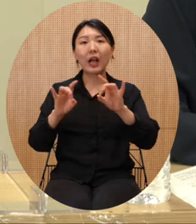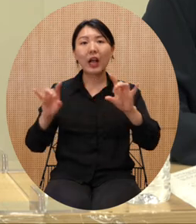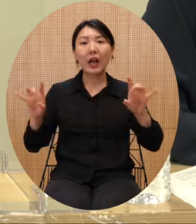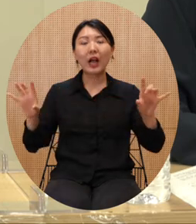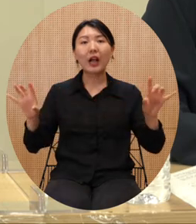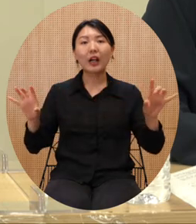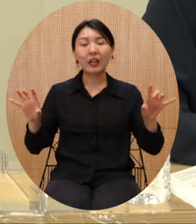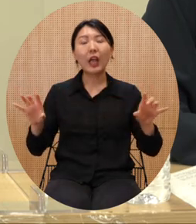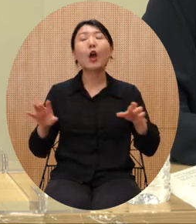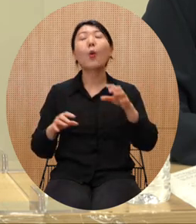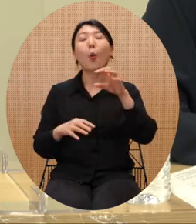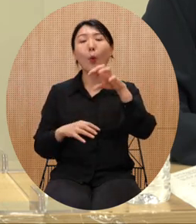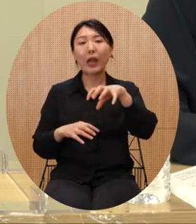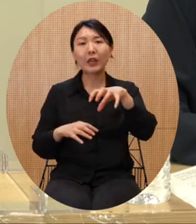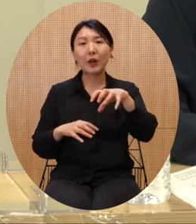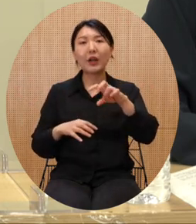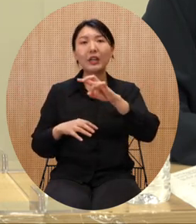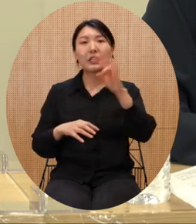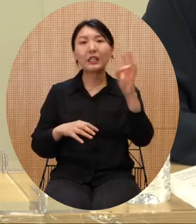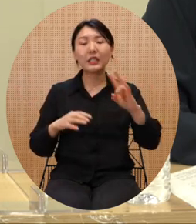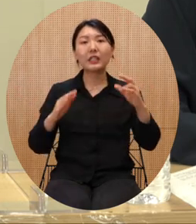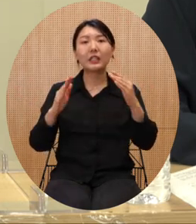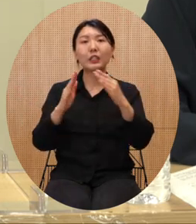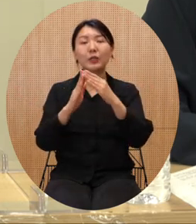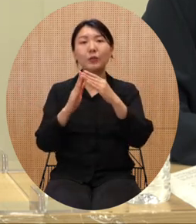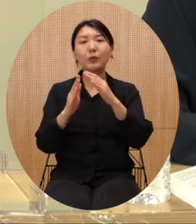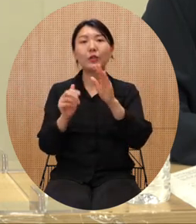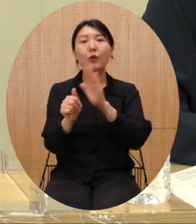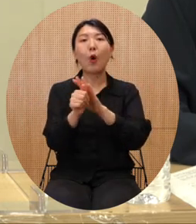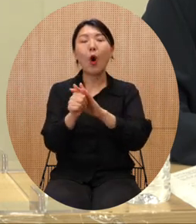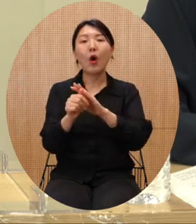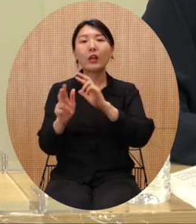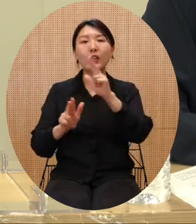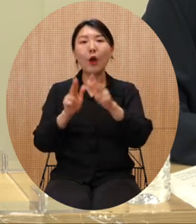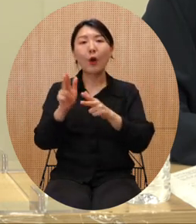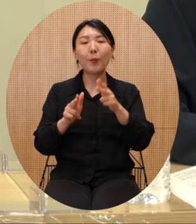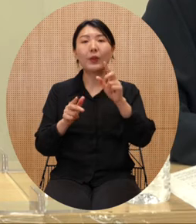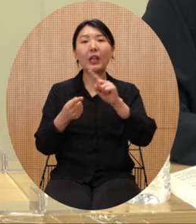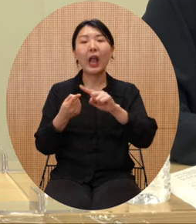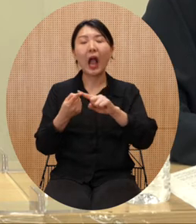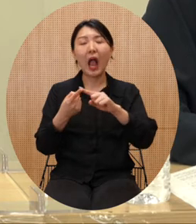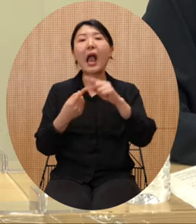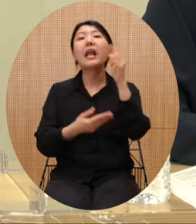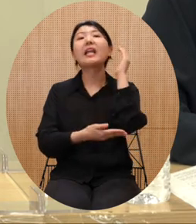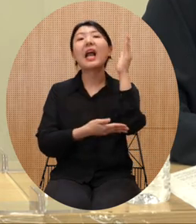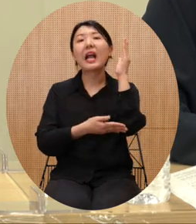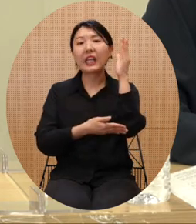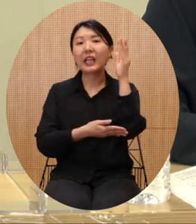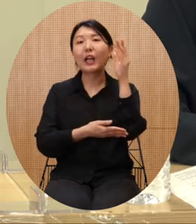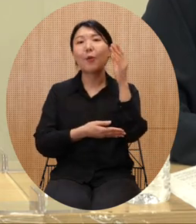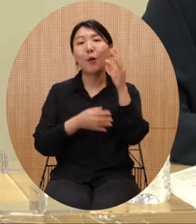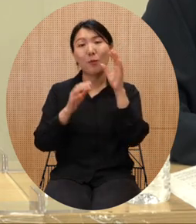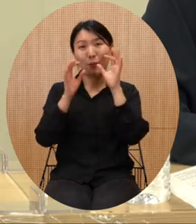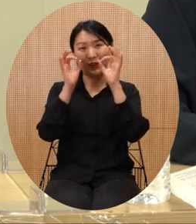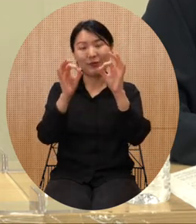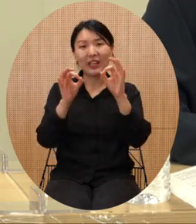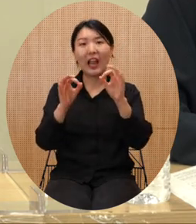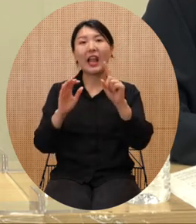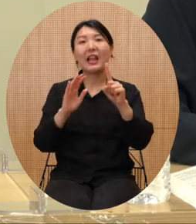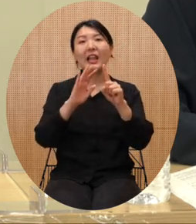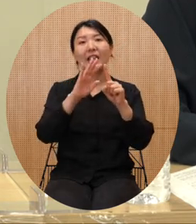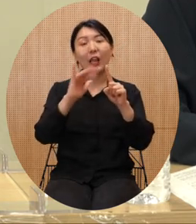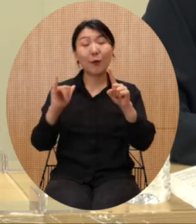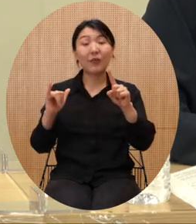영역에서 우리 시흥시 주거비 지원 사업에 대한 토론자분들의 발제를 듣도록 하겠습니다. 한 분당 한 7, 8분